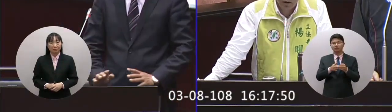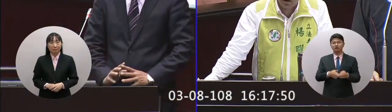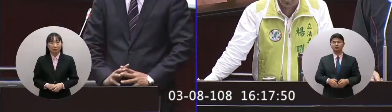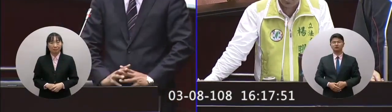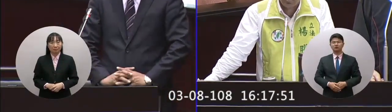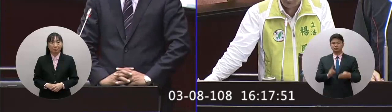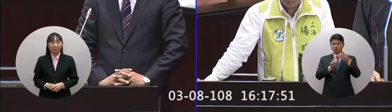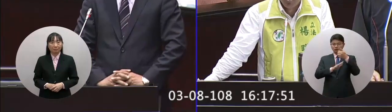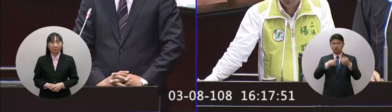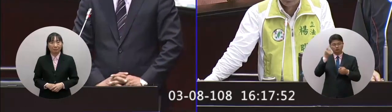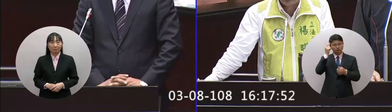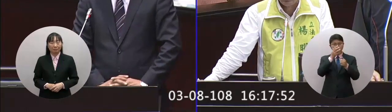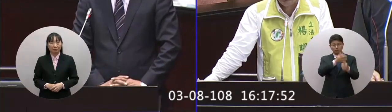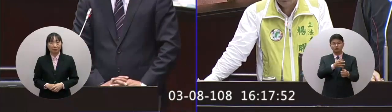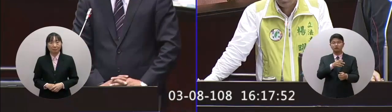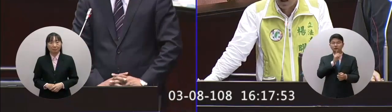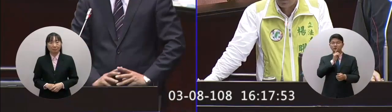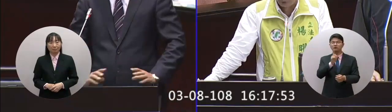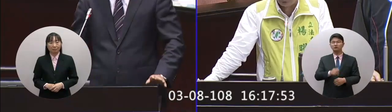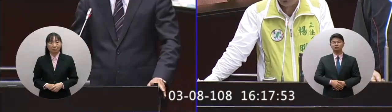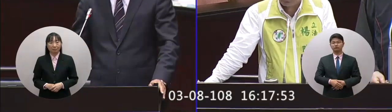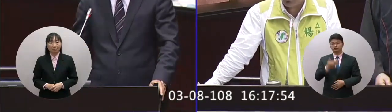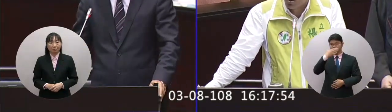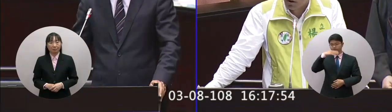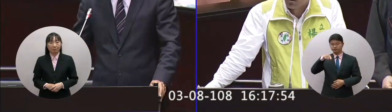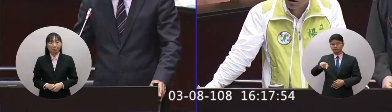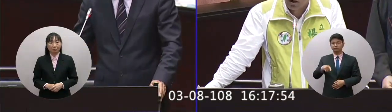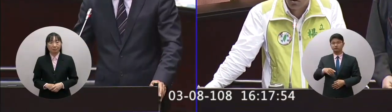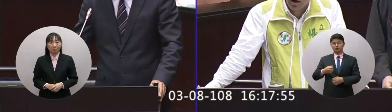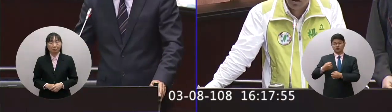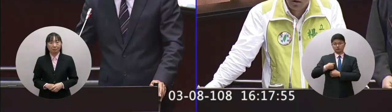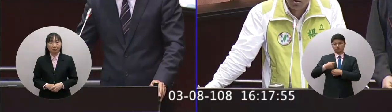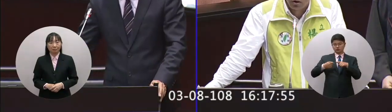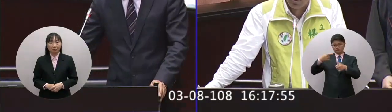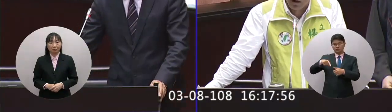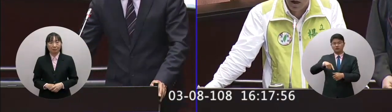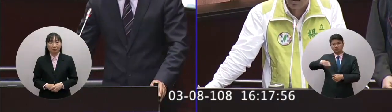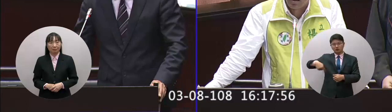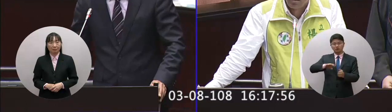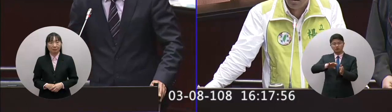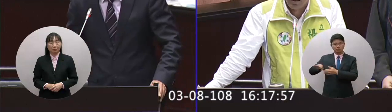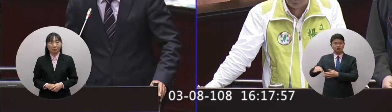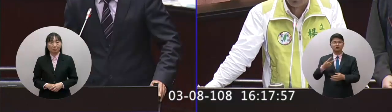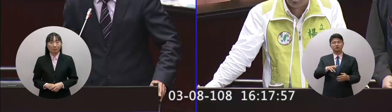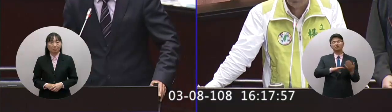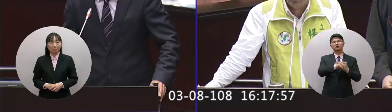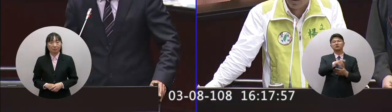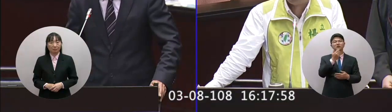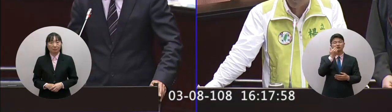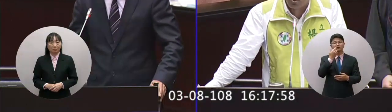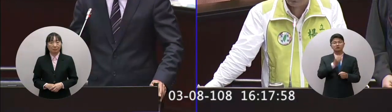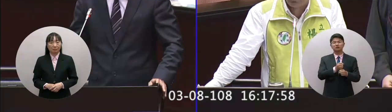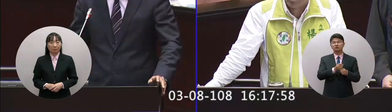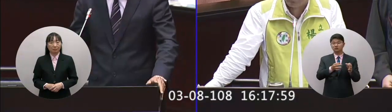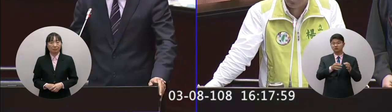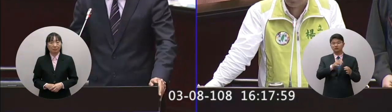是要讲一下，就是澎湖其实大概就是除了军公教人员以外，就只有两个产业， 渔民， 一个就是